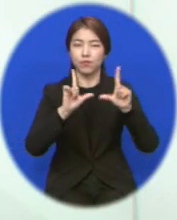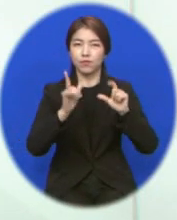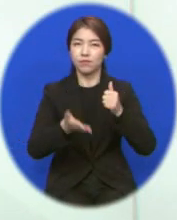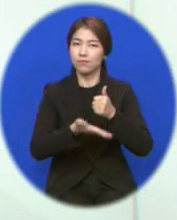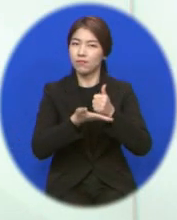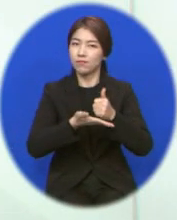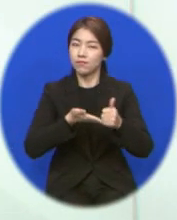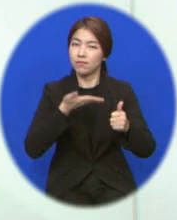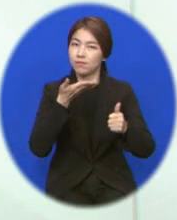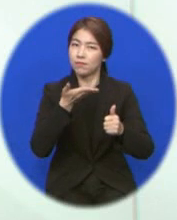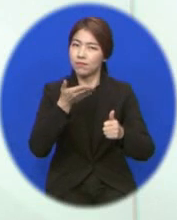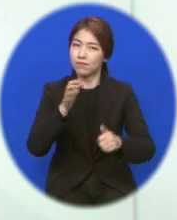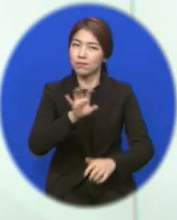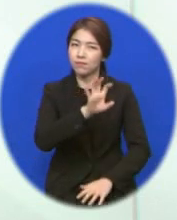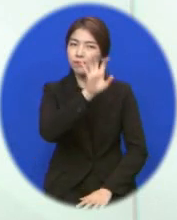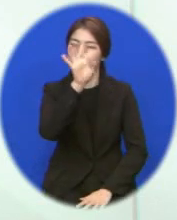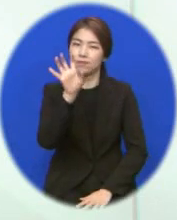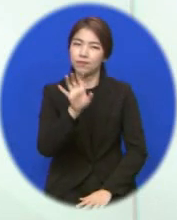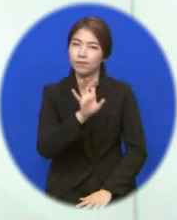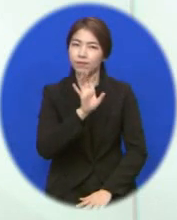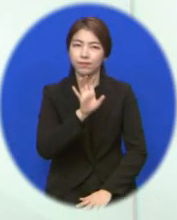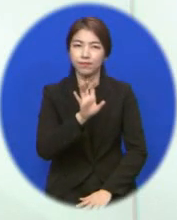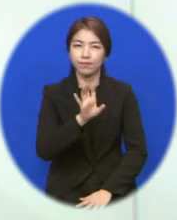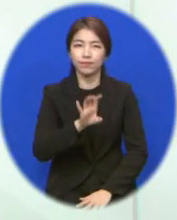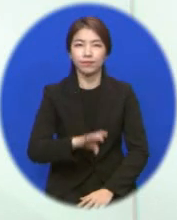의공천을받는것만으로당선이보장된다는착각속에서선거운동의최전선에나서는행태를칭찬해야하는지는진정으로의문스럽습니다.